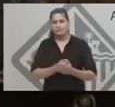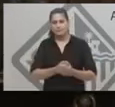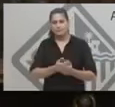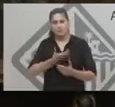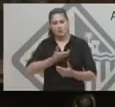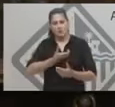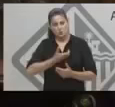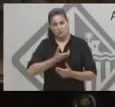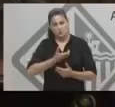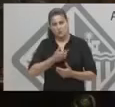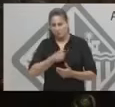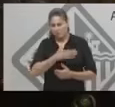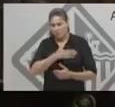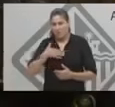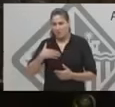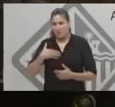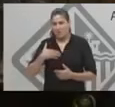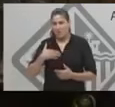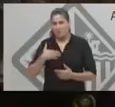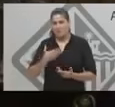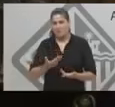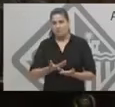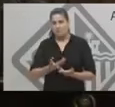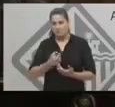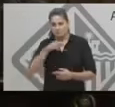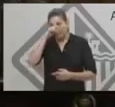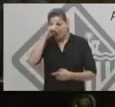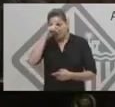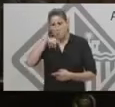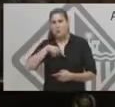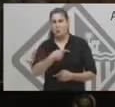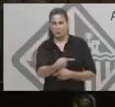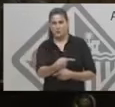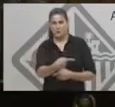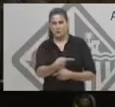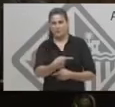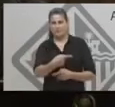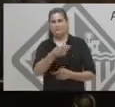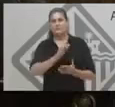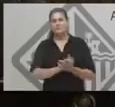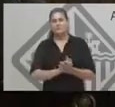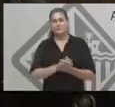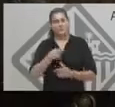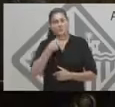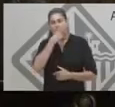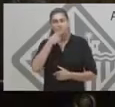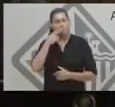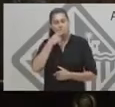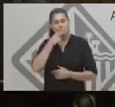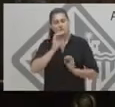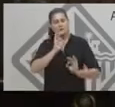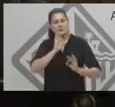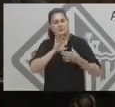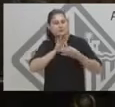totes i totes també m'interessa perquè evidentment a nosaltres ens preocupen els vots, però és veure que el compromís amb vosaltres és aquest